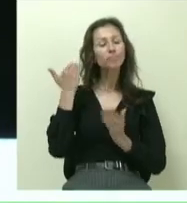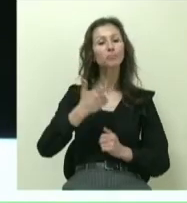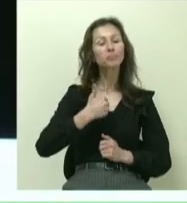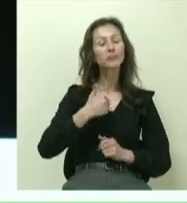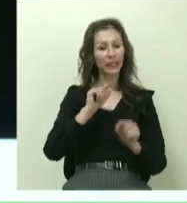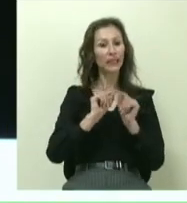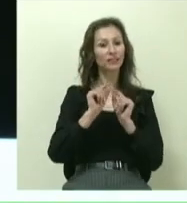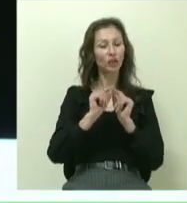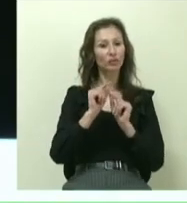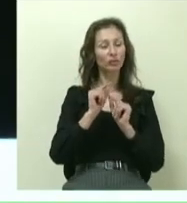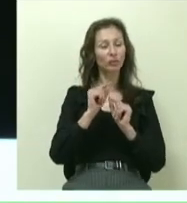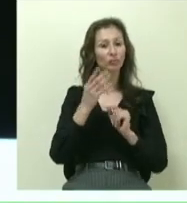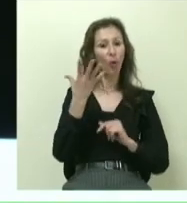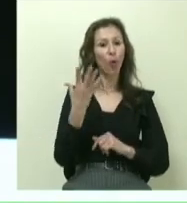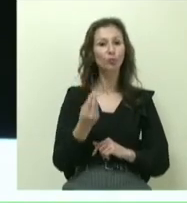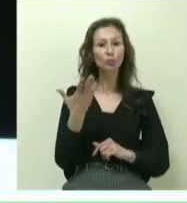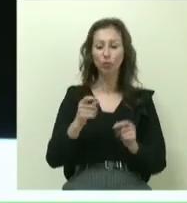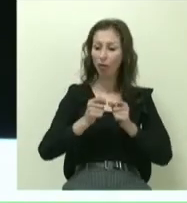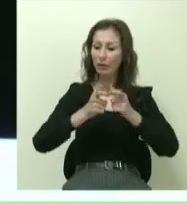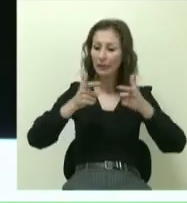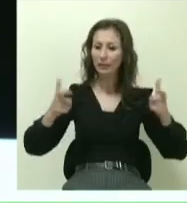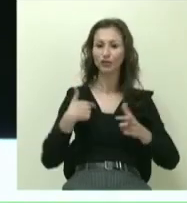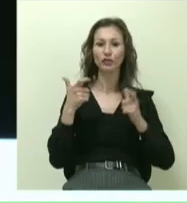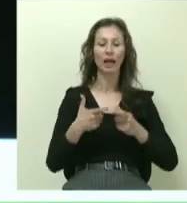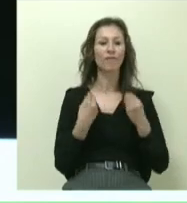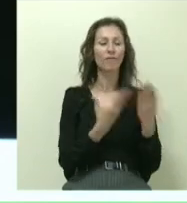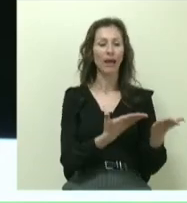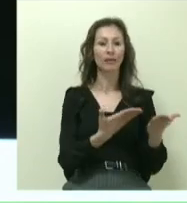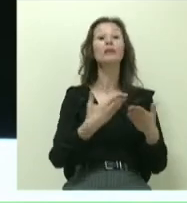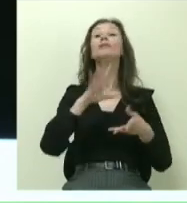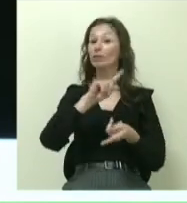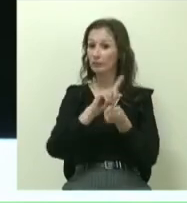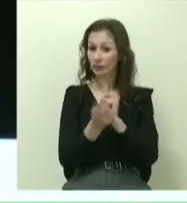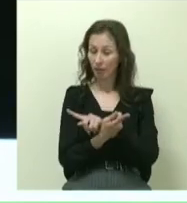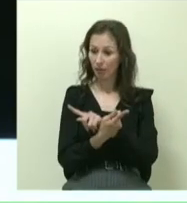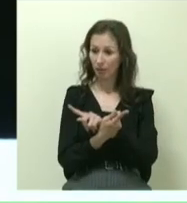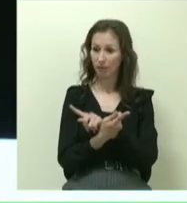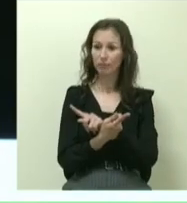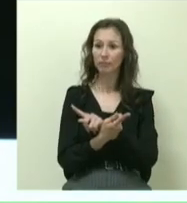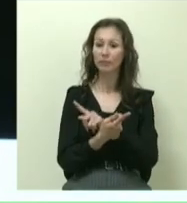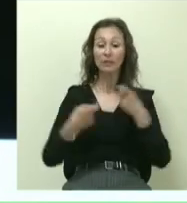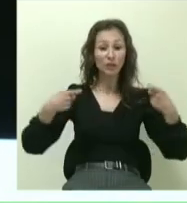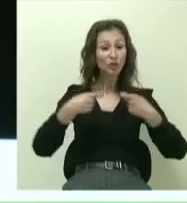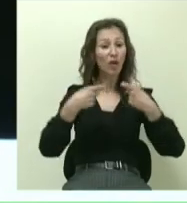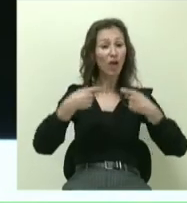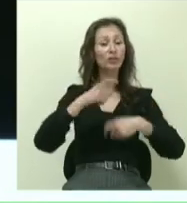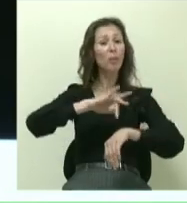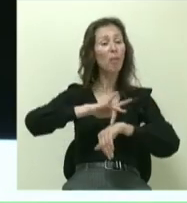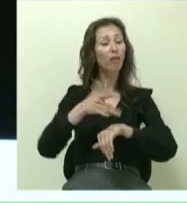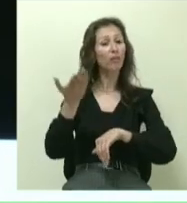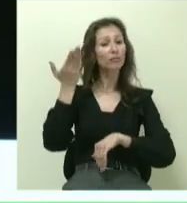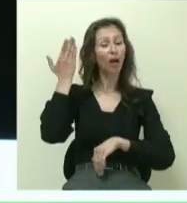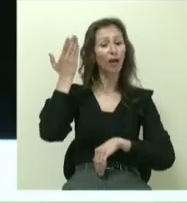iktisatçılar oldukça geniş yer veririz Zira Savaş meydanlarında